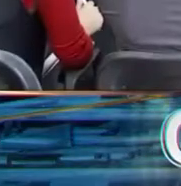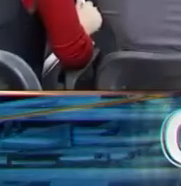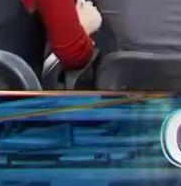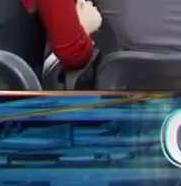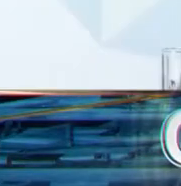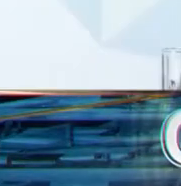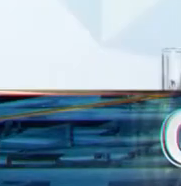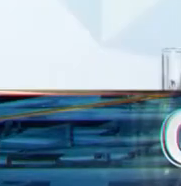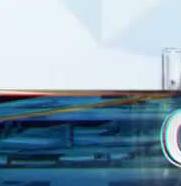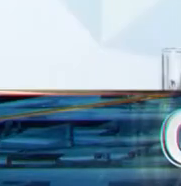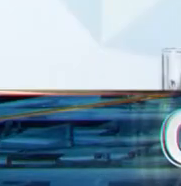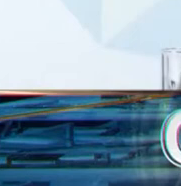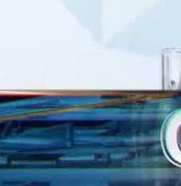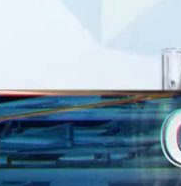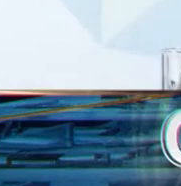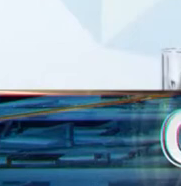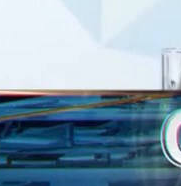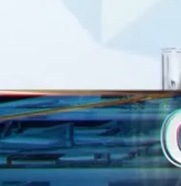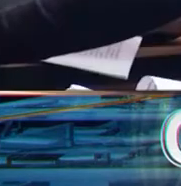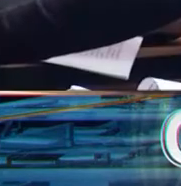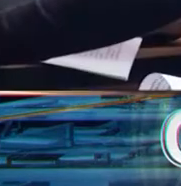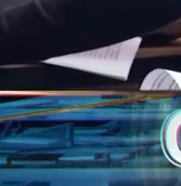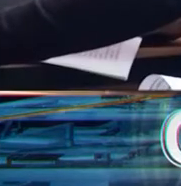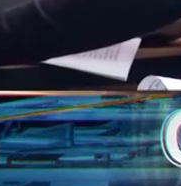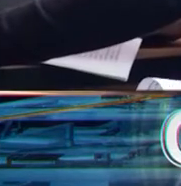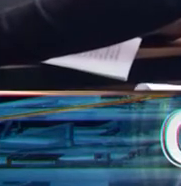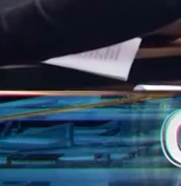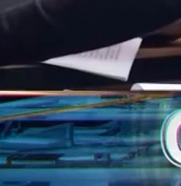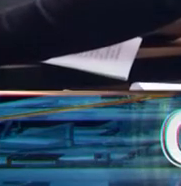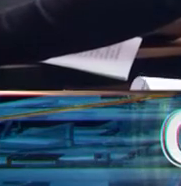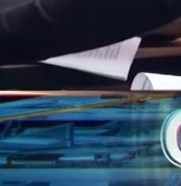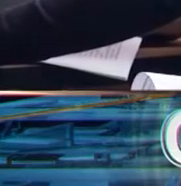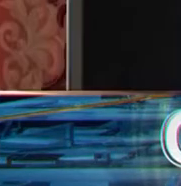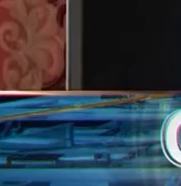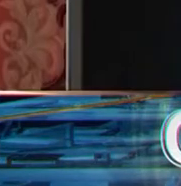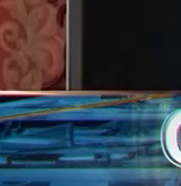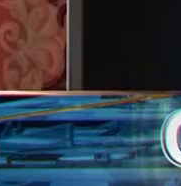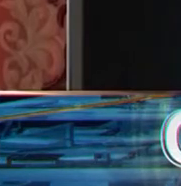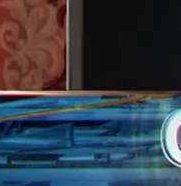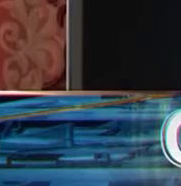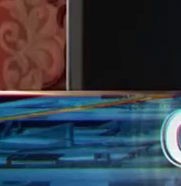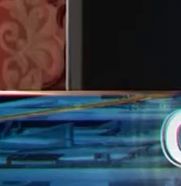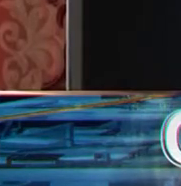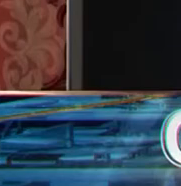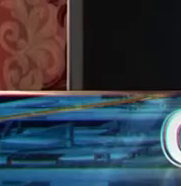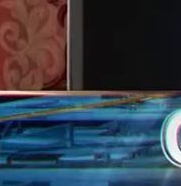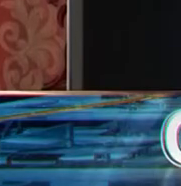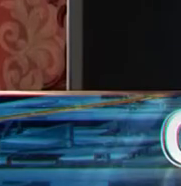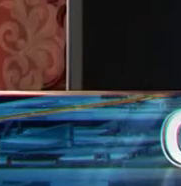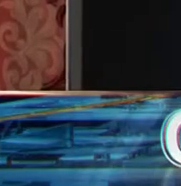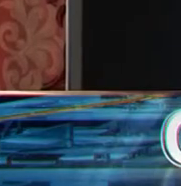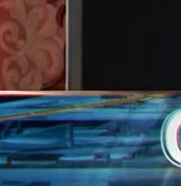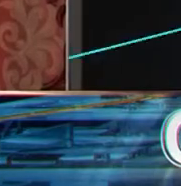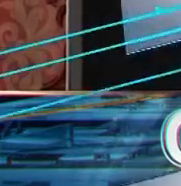Мысли глобально, действуй локально. На предприятиях Алматинской области установят автоматизированные датчики для определения количества выбросов в